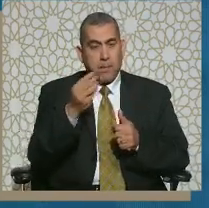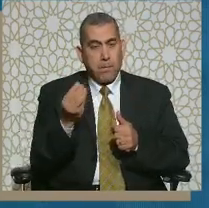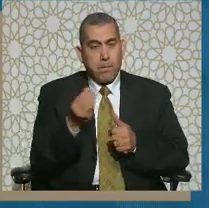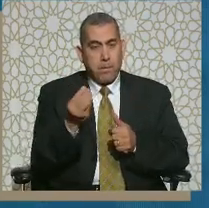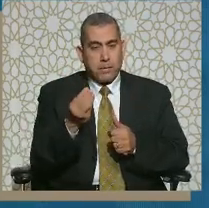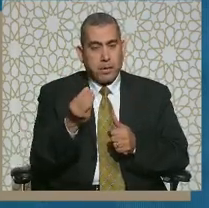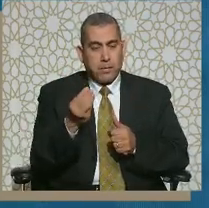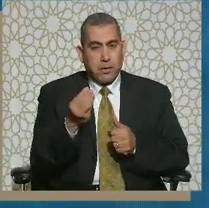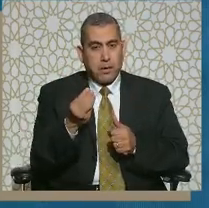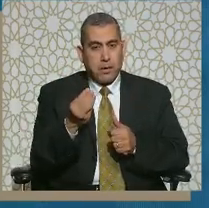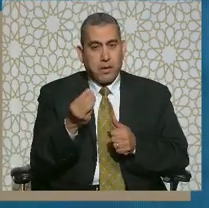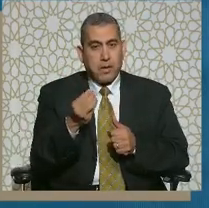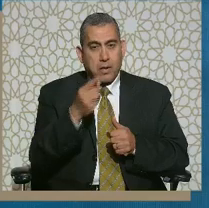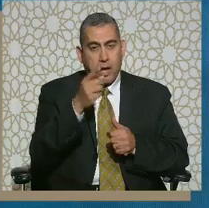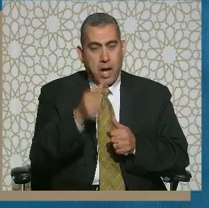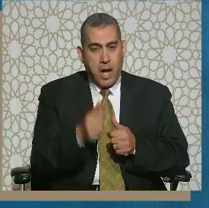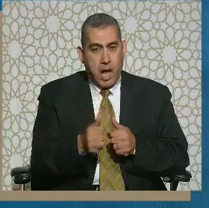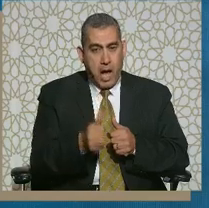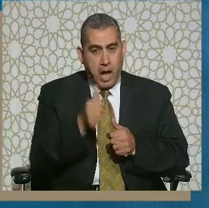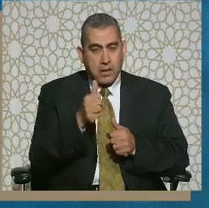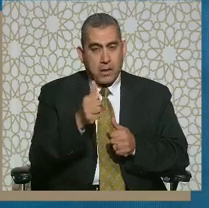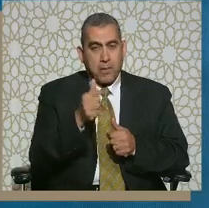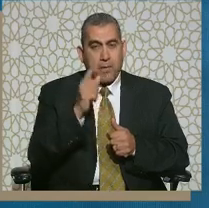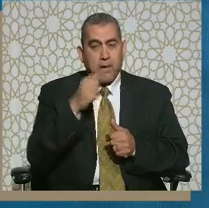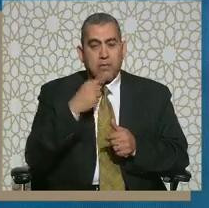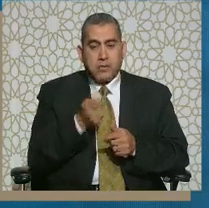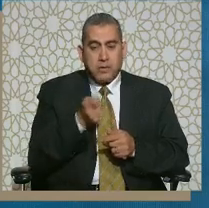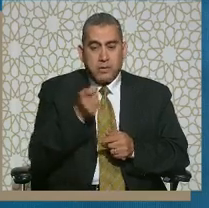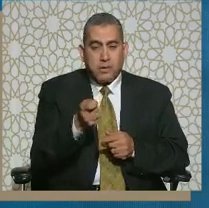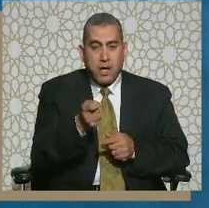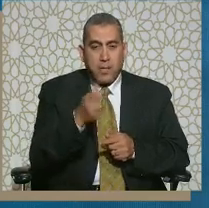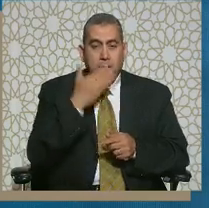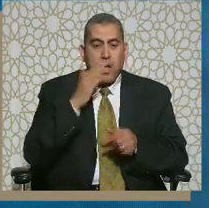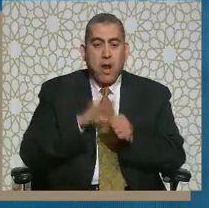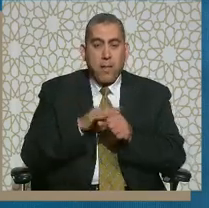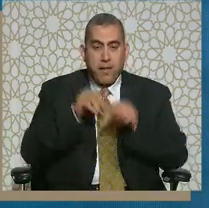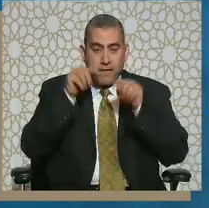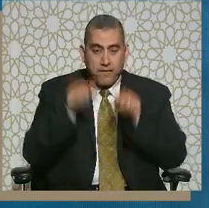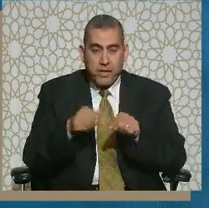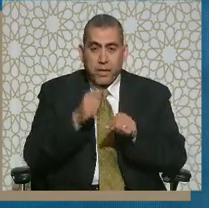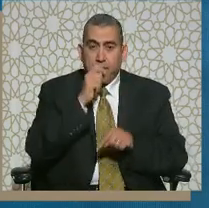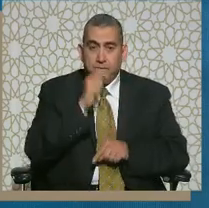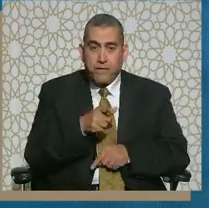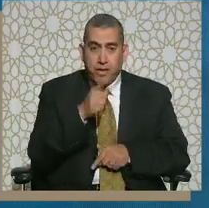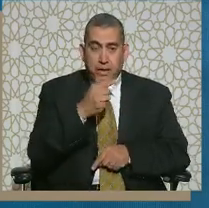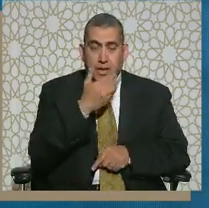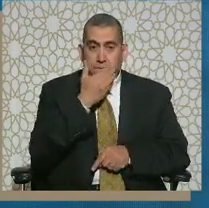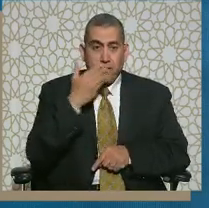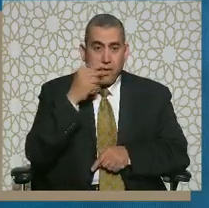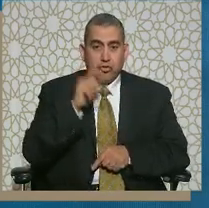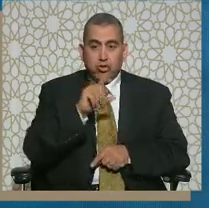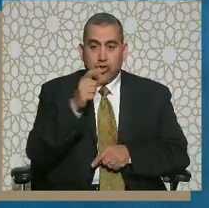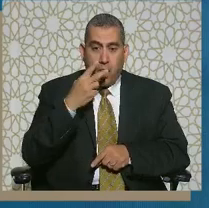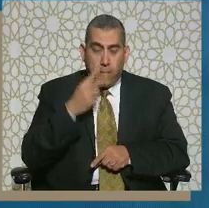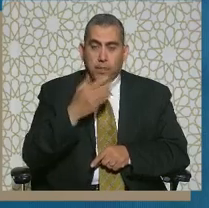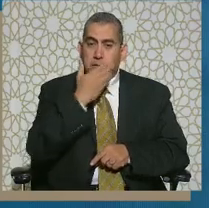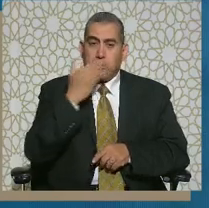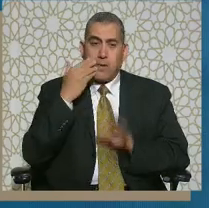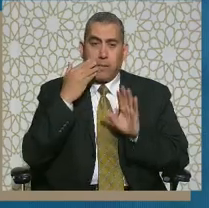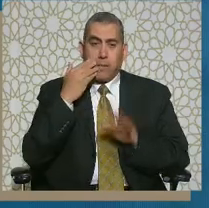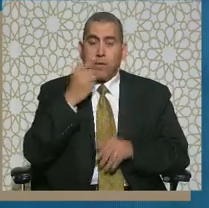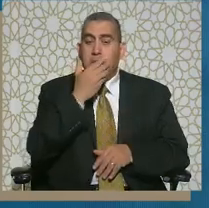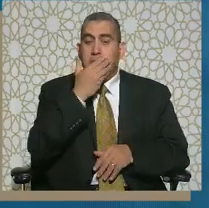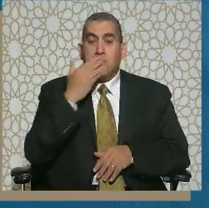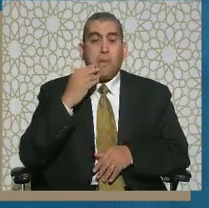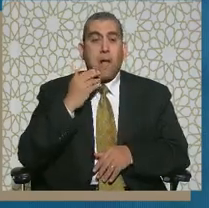خالص انت عشان يبقى عليك فديه لازم يدخل رمضان فمن شاد منكم الشهر فليصم يبقى انت